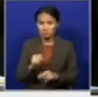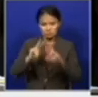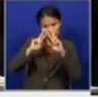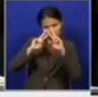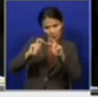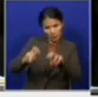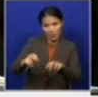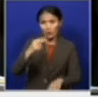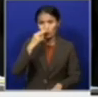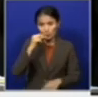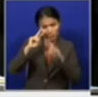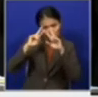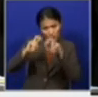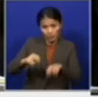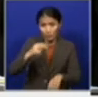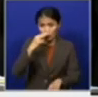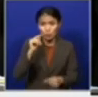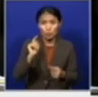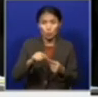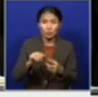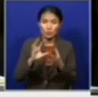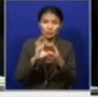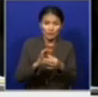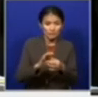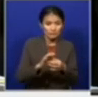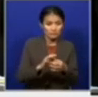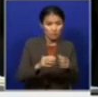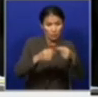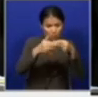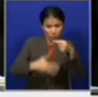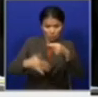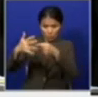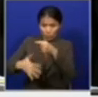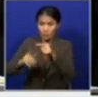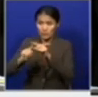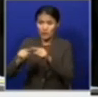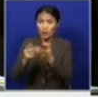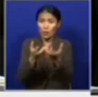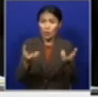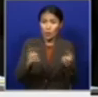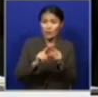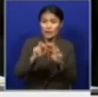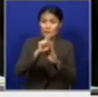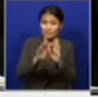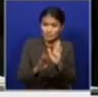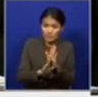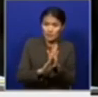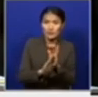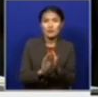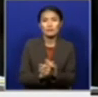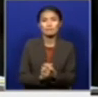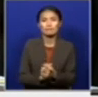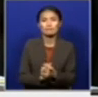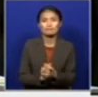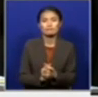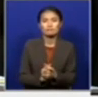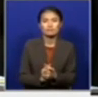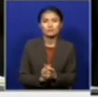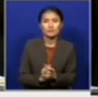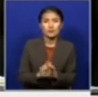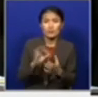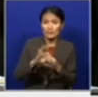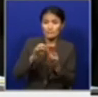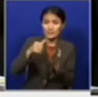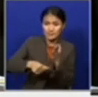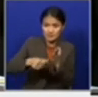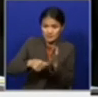ทานโลกหรือ Global Supply Chain ซึ่งในทางทฤษฎีฟังดูดีค่ะฟังเหมือนจะใช่แต่ถ้าเ